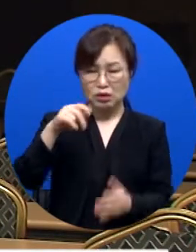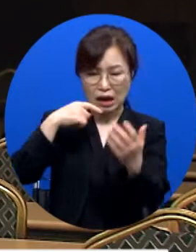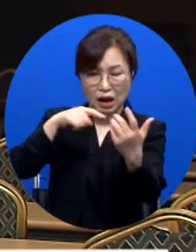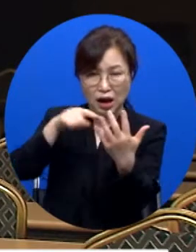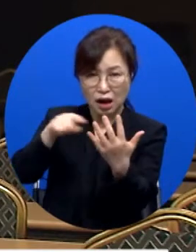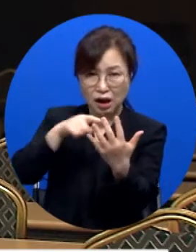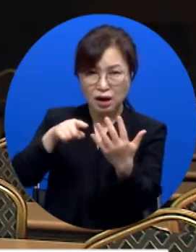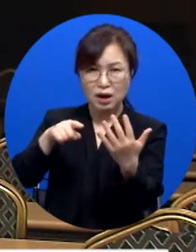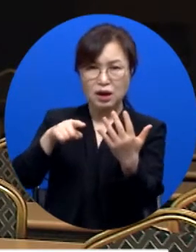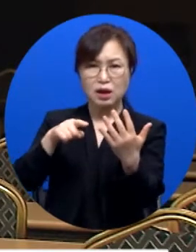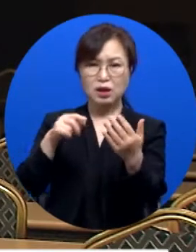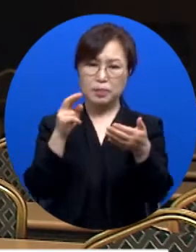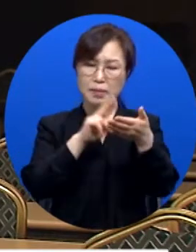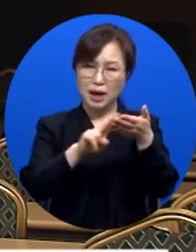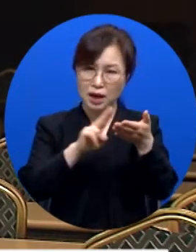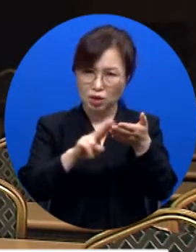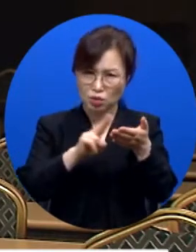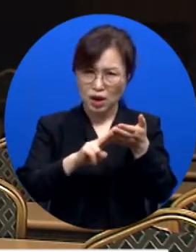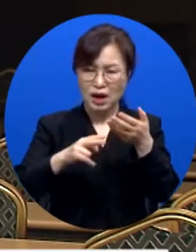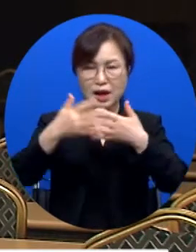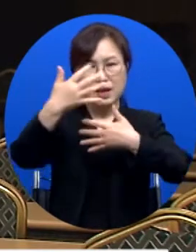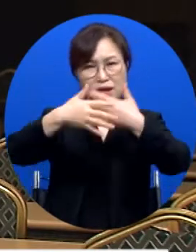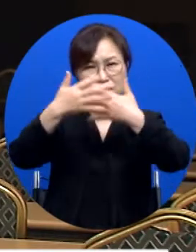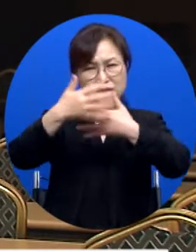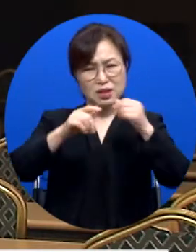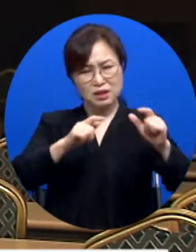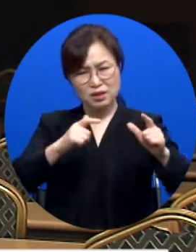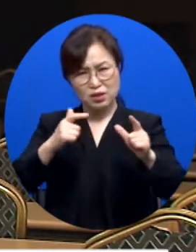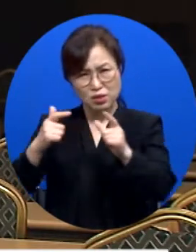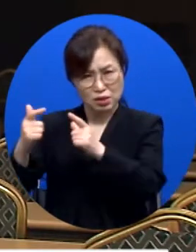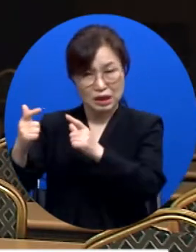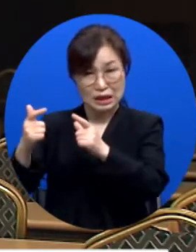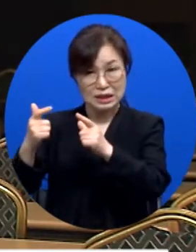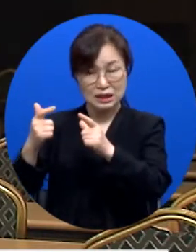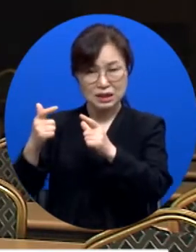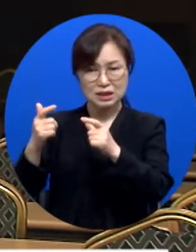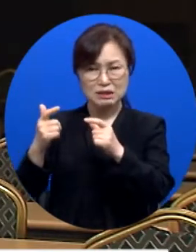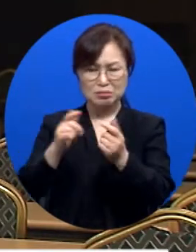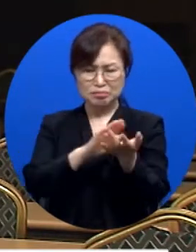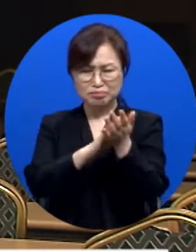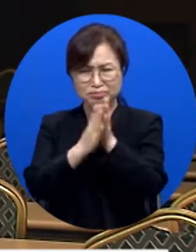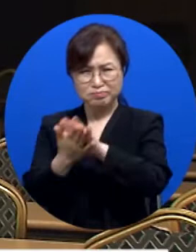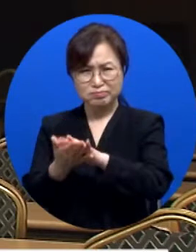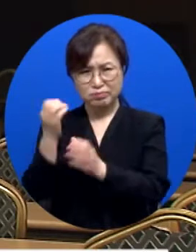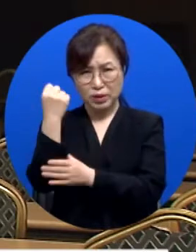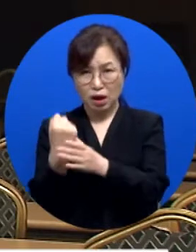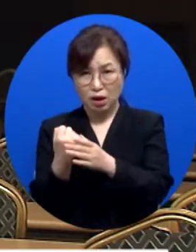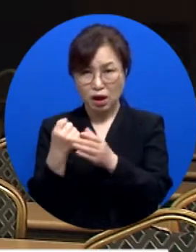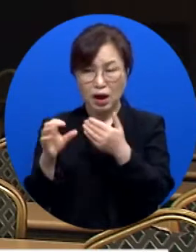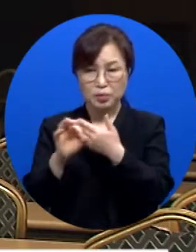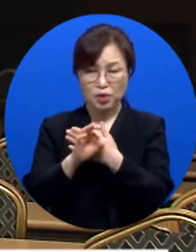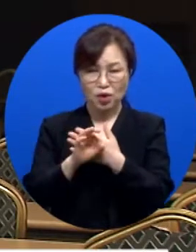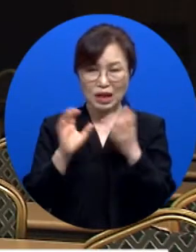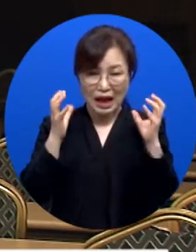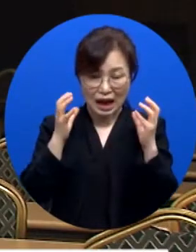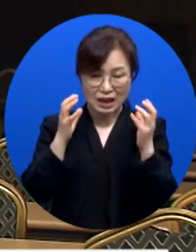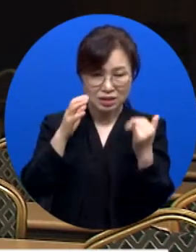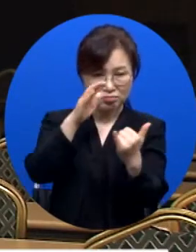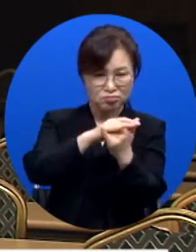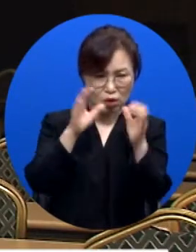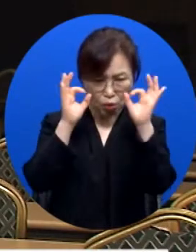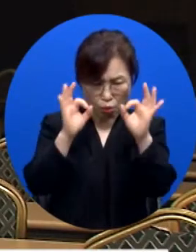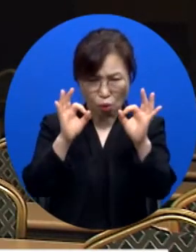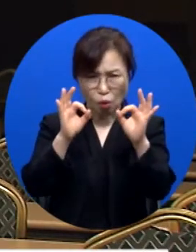보면은 많아 캐릭터나 미디어 대중문화가 변화되기 때문에 어린 자녀가 병 될 수가